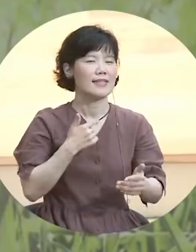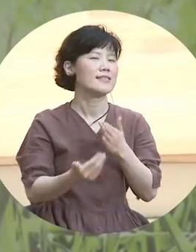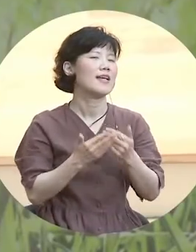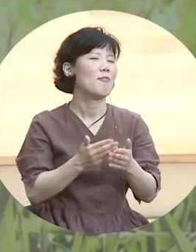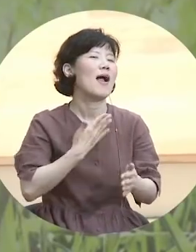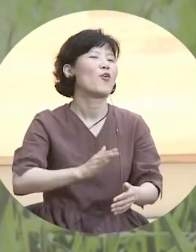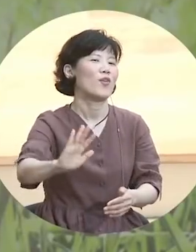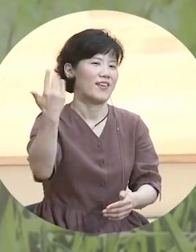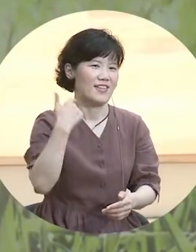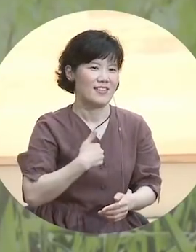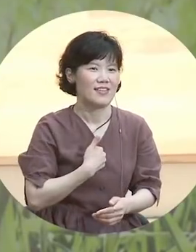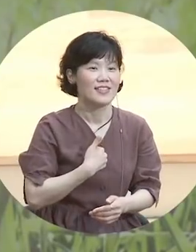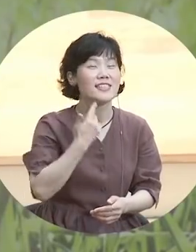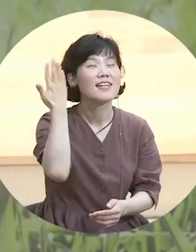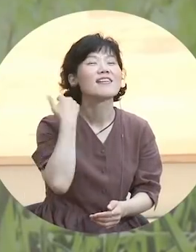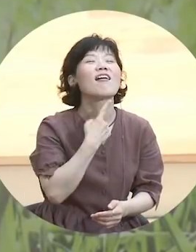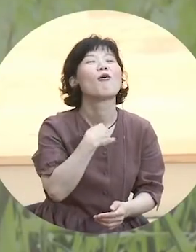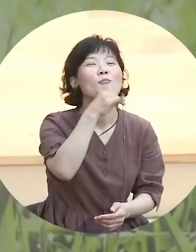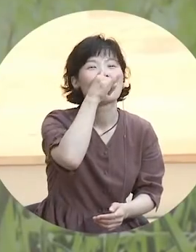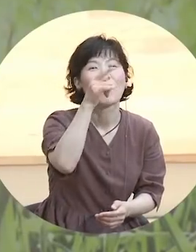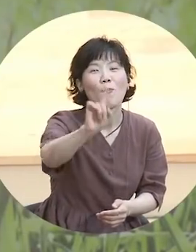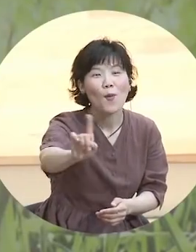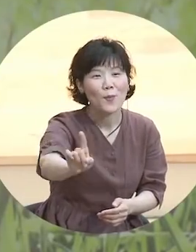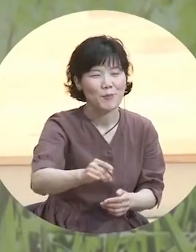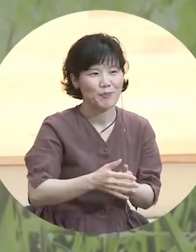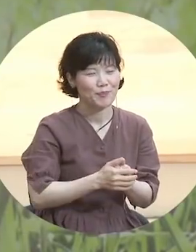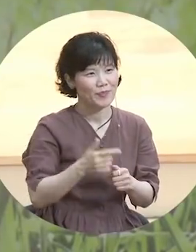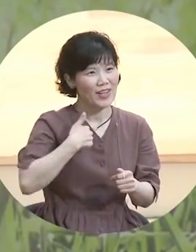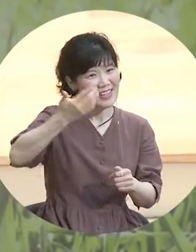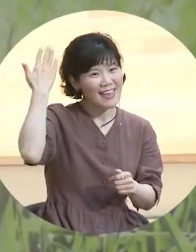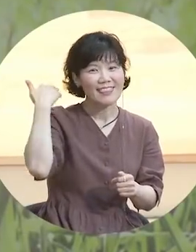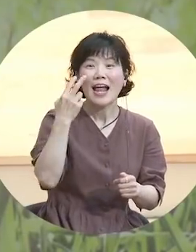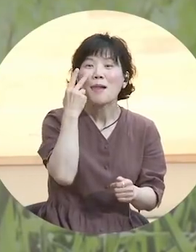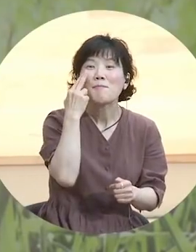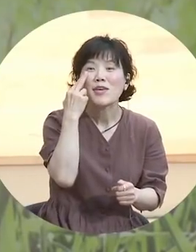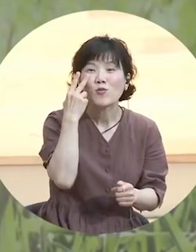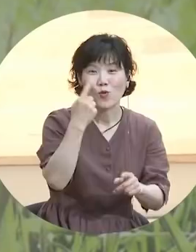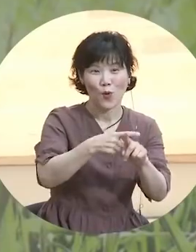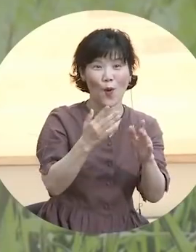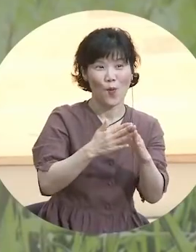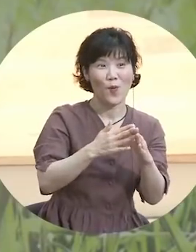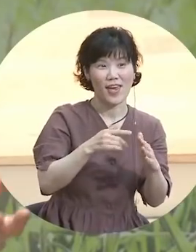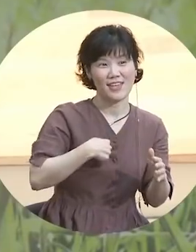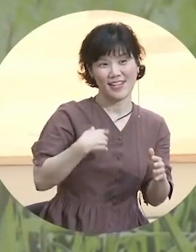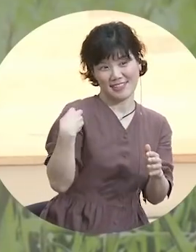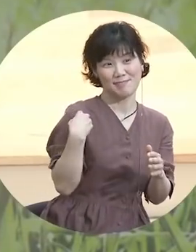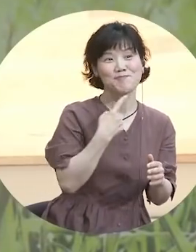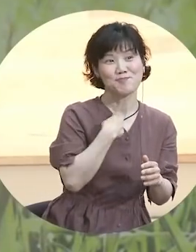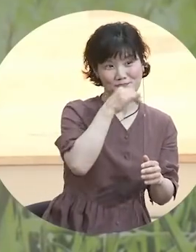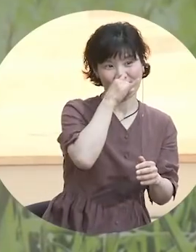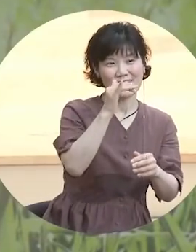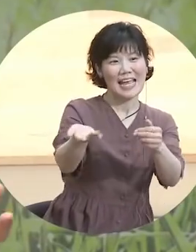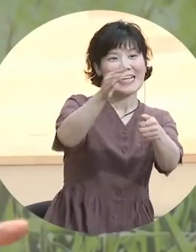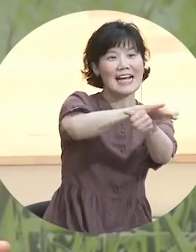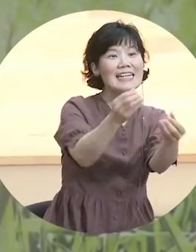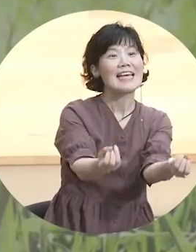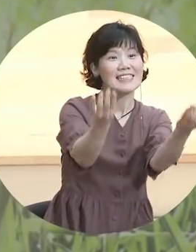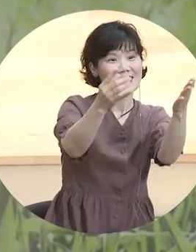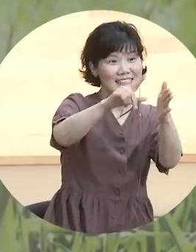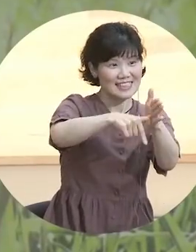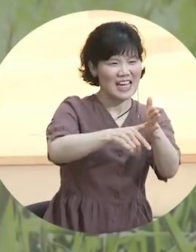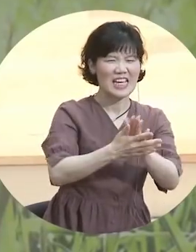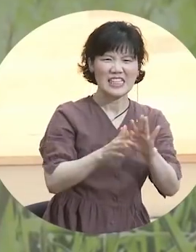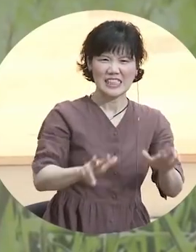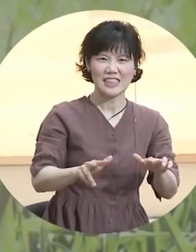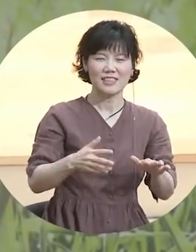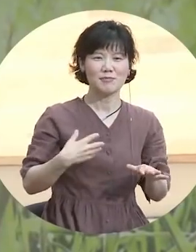체험적으로 알게 된 사건이 있었어요. 그게 뭐냐면 제가 이민교회를 섬길 때 일입니다. 장례식이었어요. 그 당시에 저는